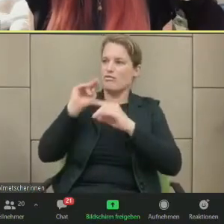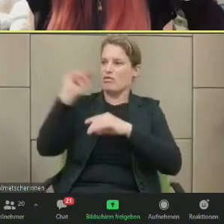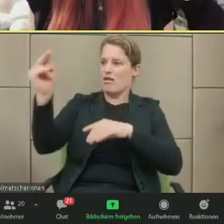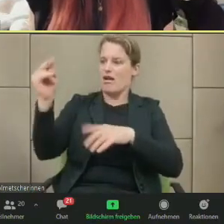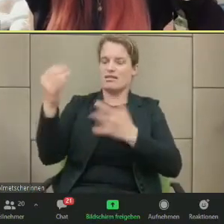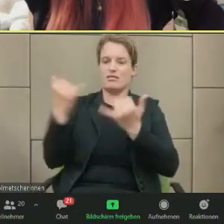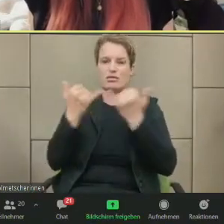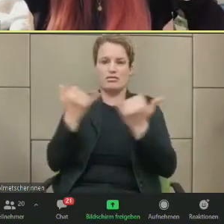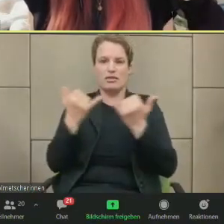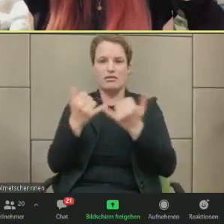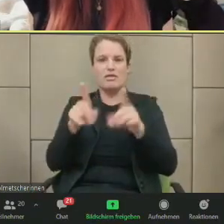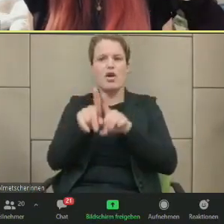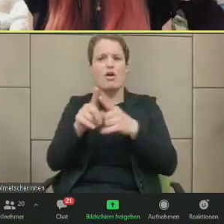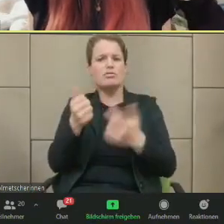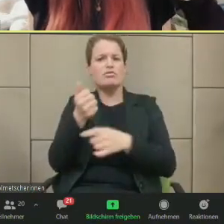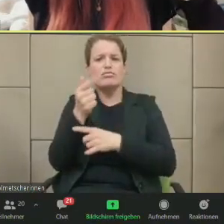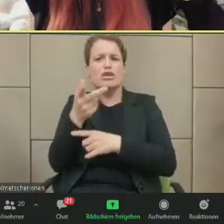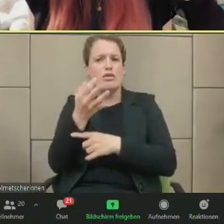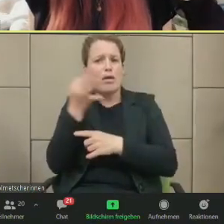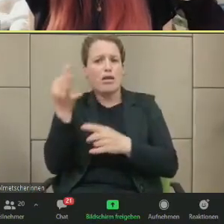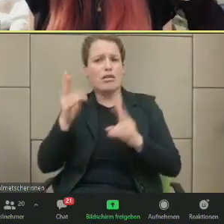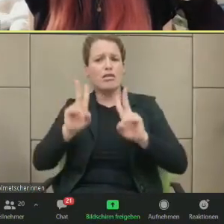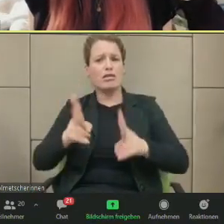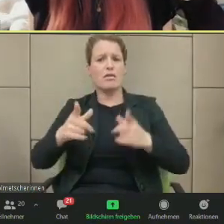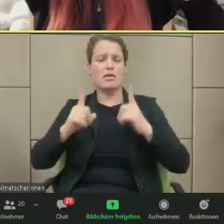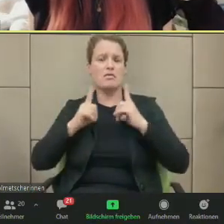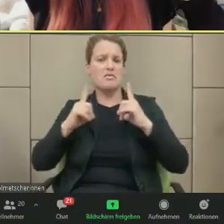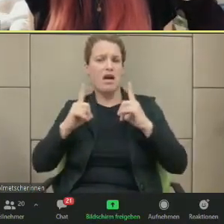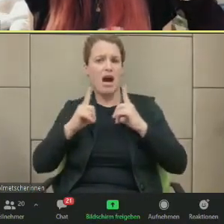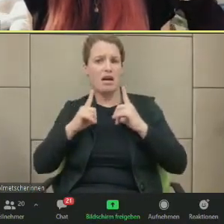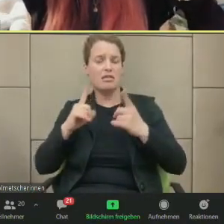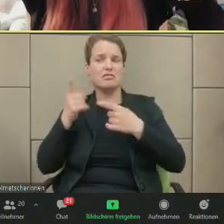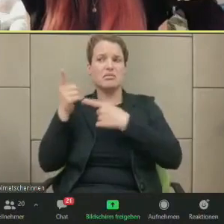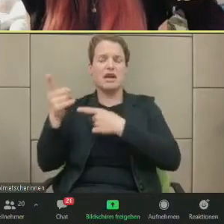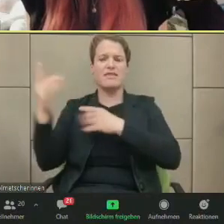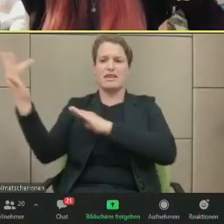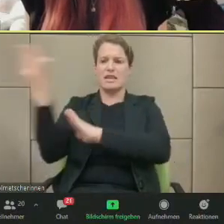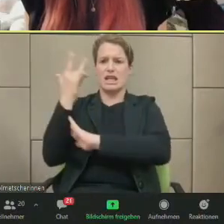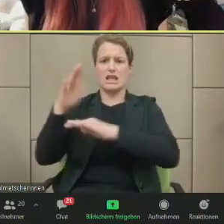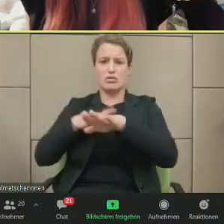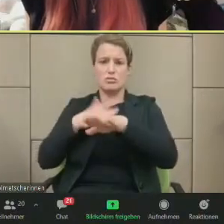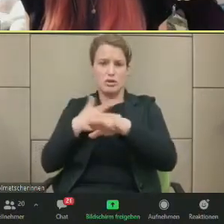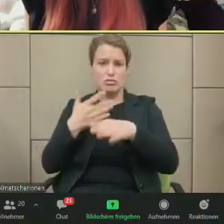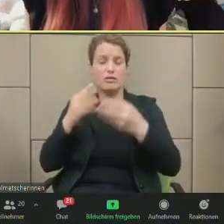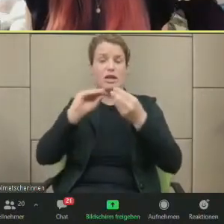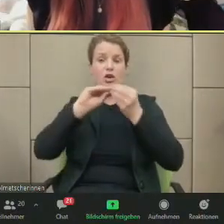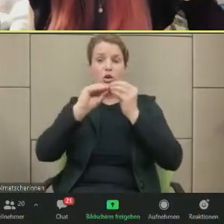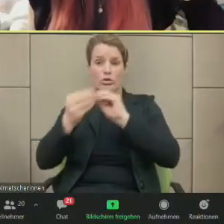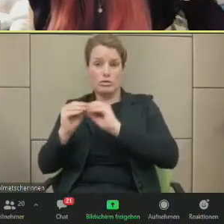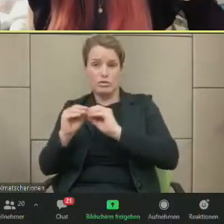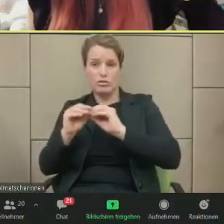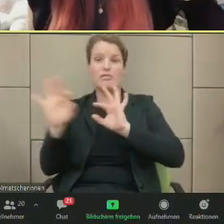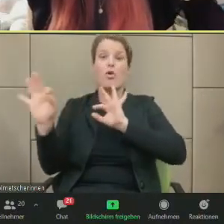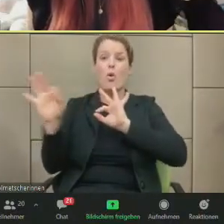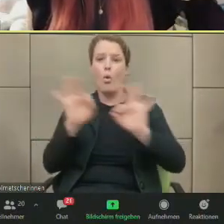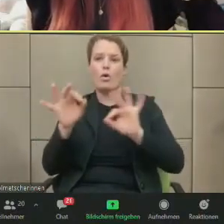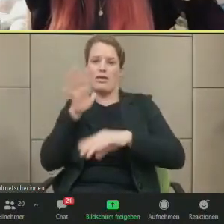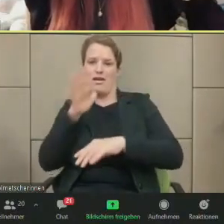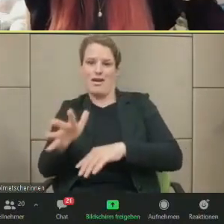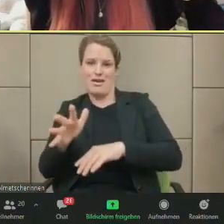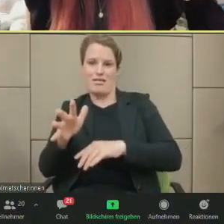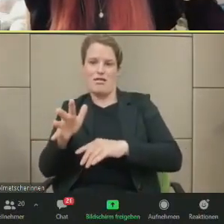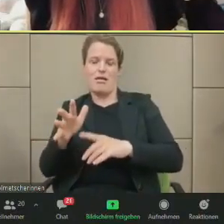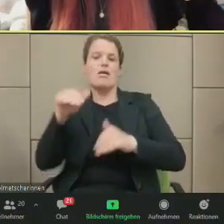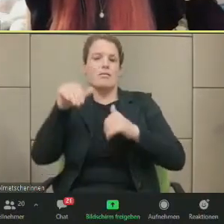Tage Zeit nehmen, war das jetzt eine gute, konstruktive Kritik oder war das jetzt einfach nur hätte. Und das lernt man auch mit der Zeit zu unterscheiden, weil